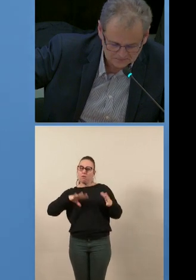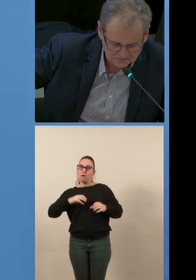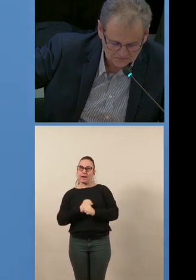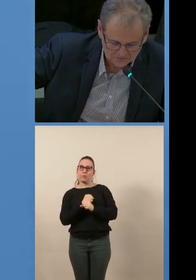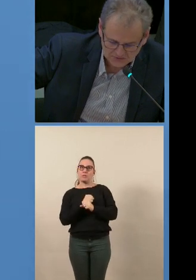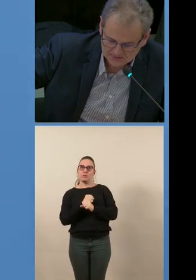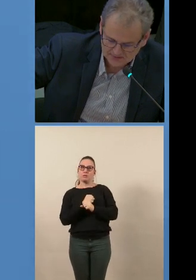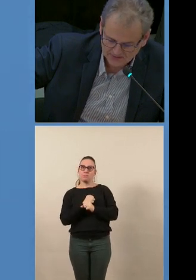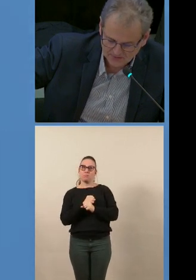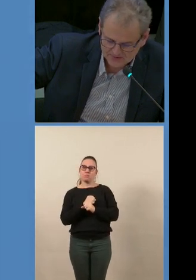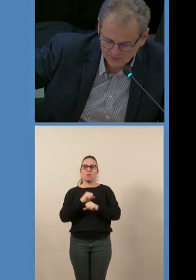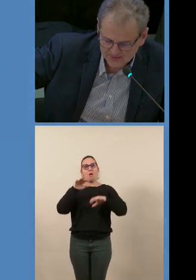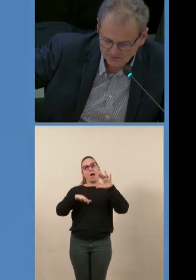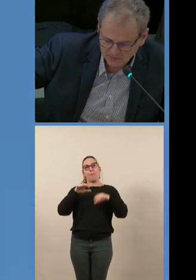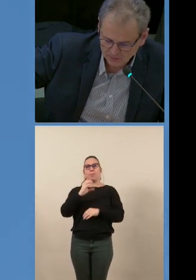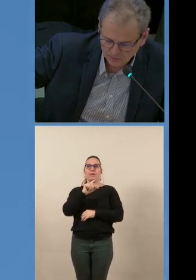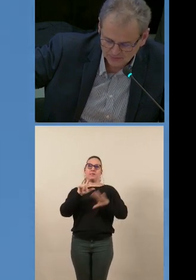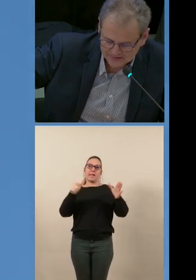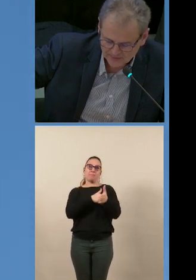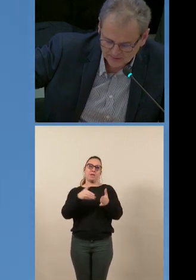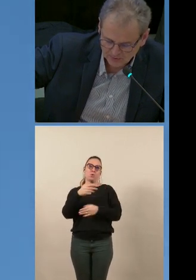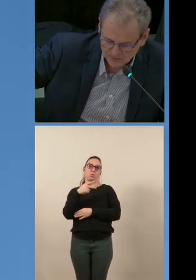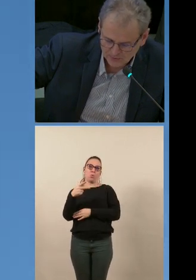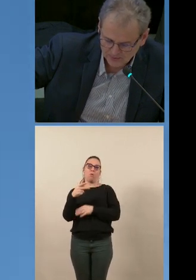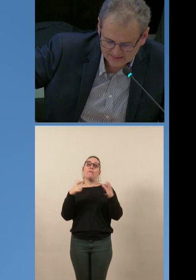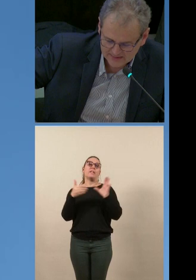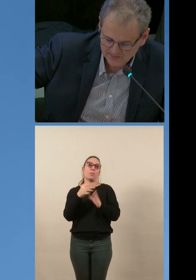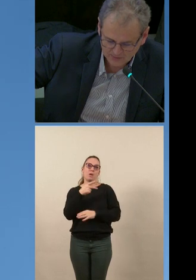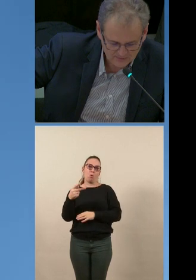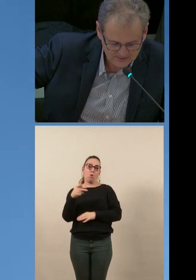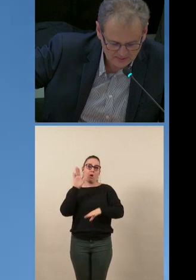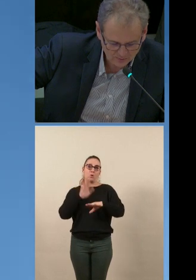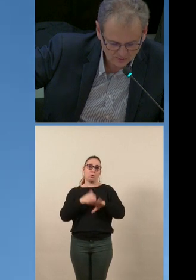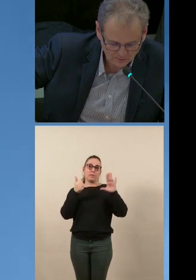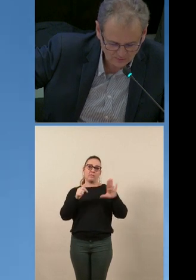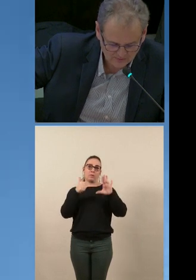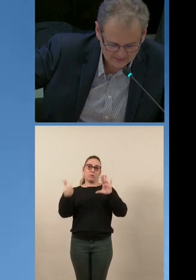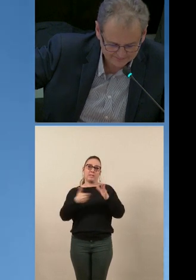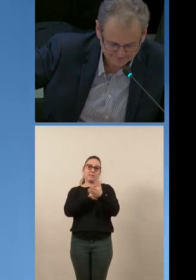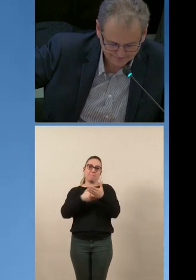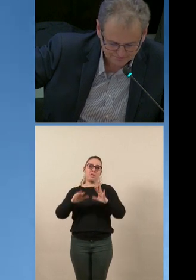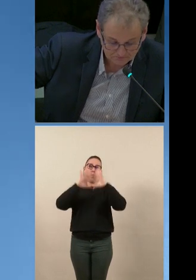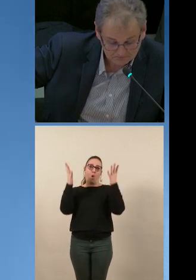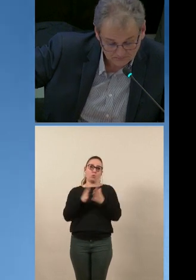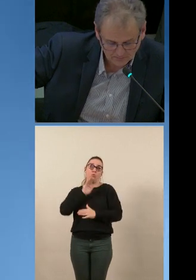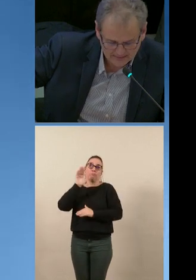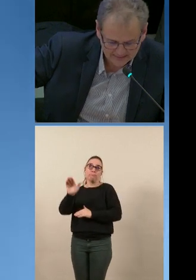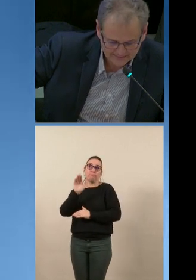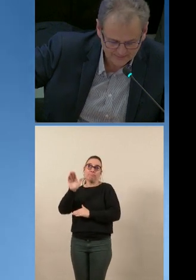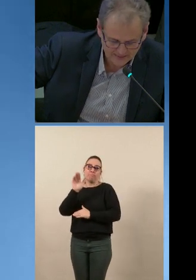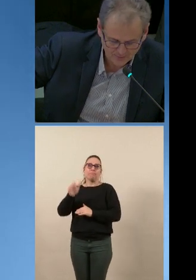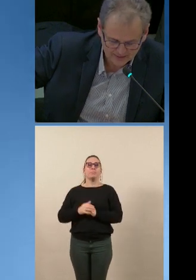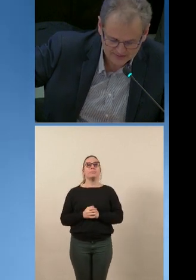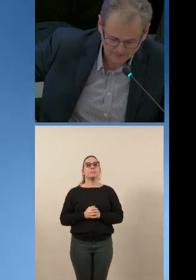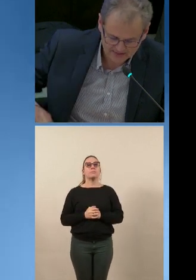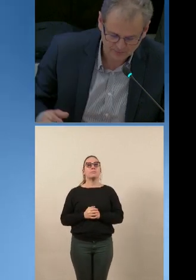obtenu ça représente 0,7 million d' 700000 € sur les 6,6 millions d'euros sollicités malgré